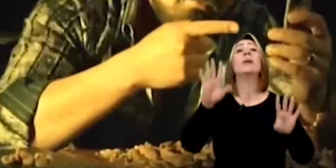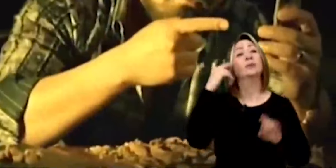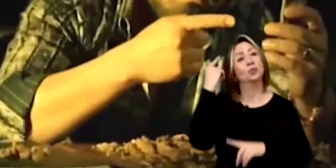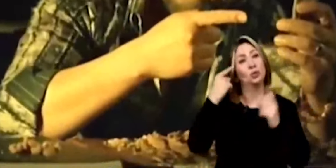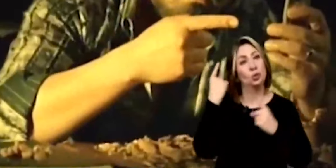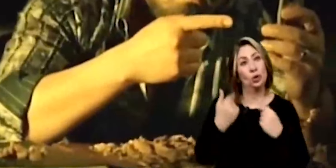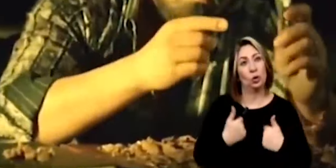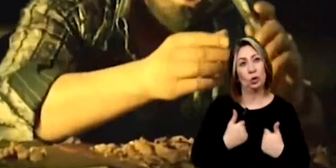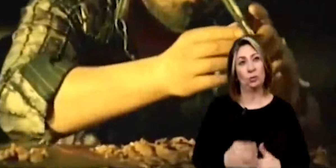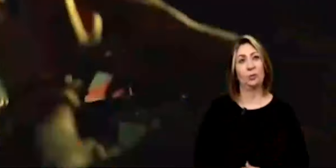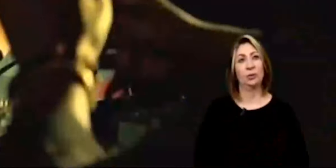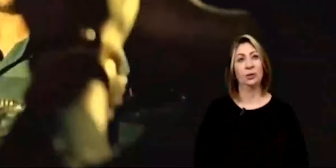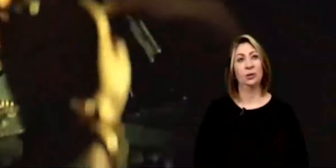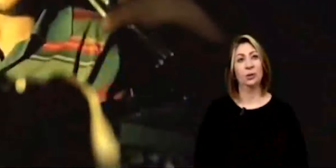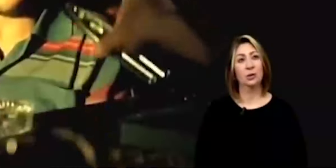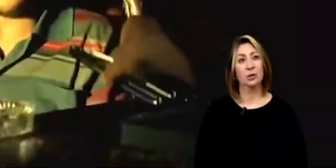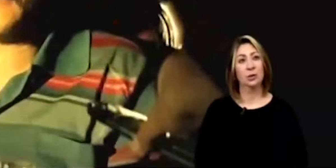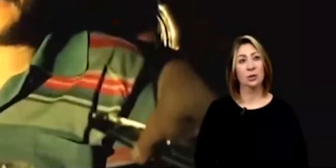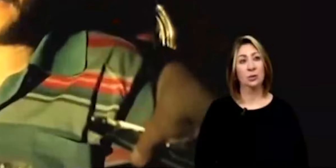geldik. 5000.